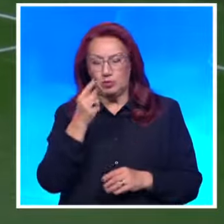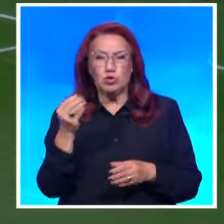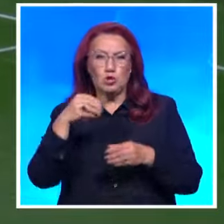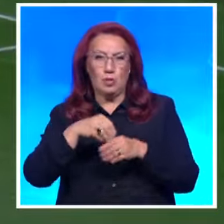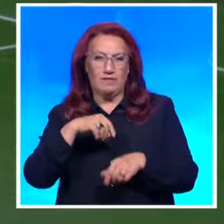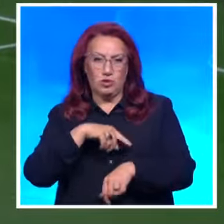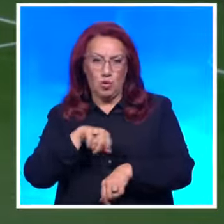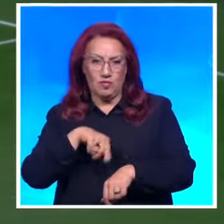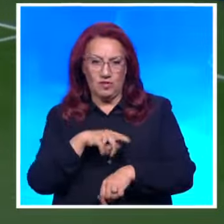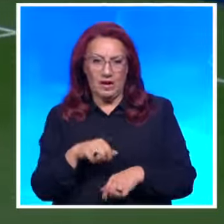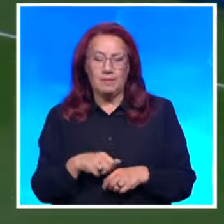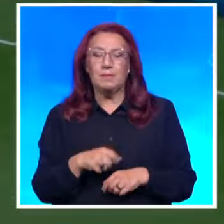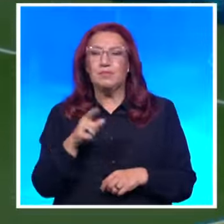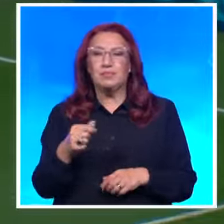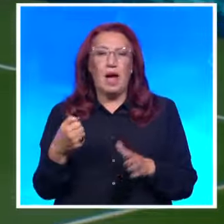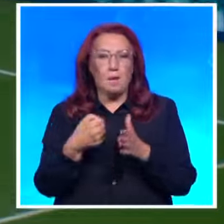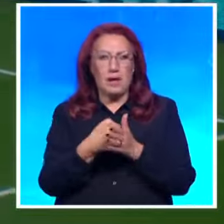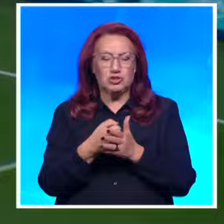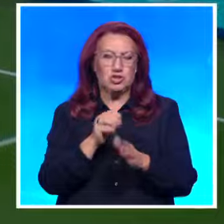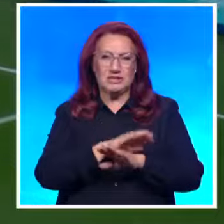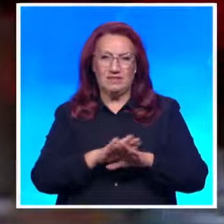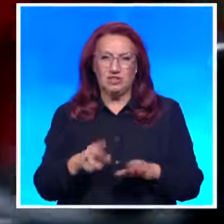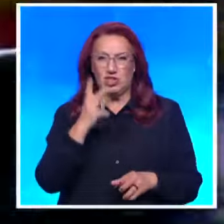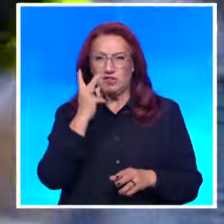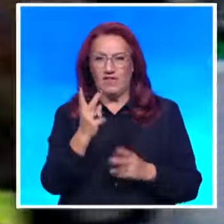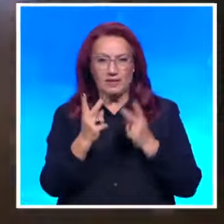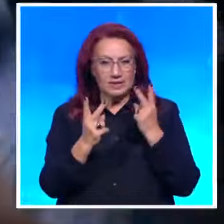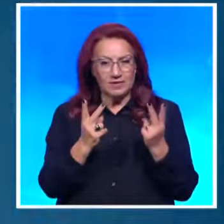в Сент Етиен завърши 2-2.